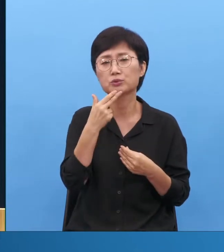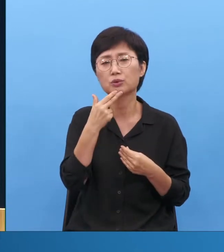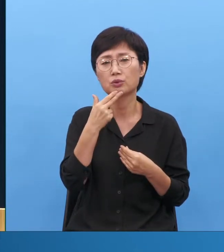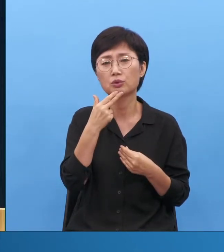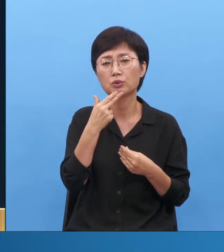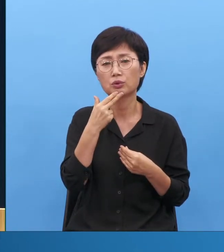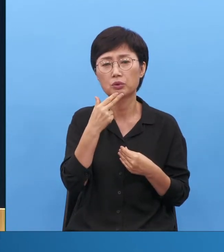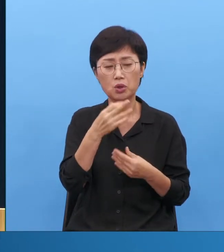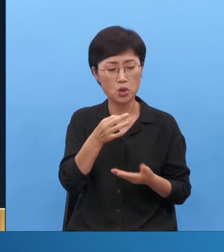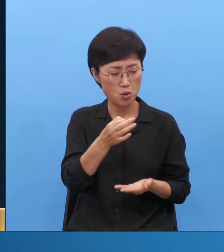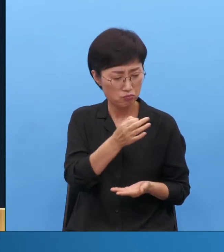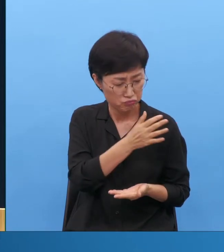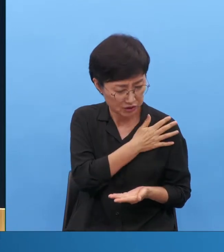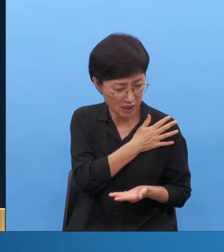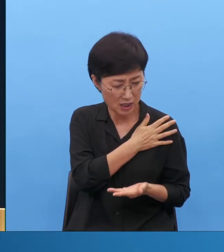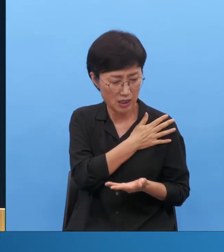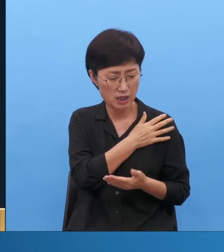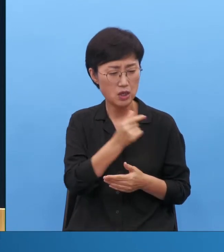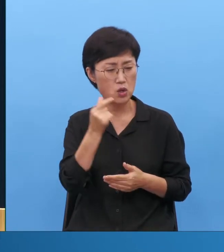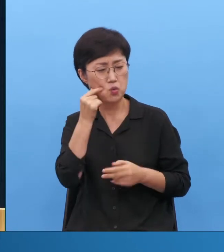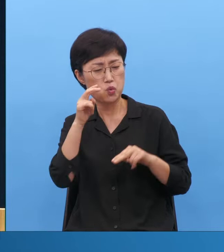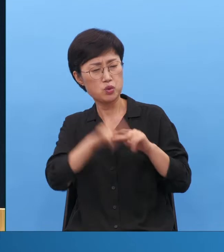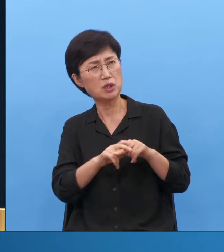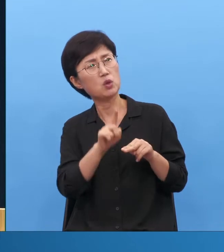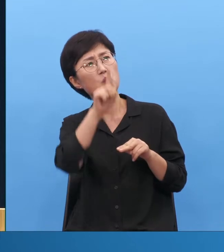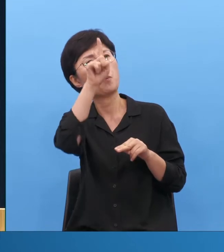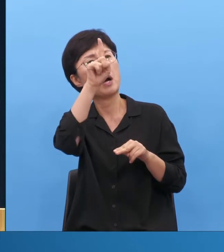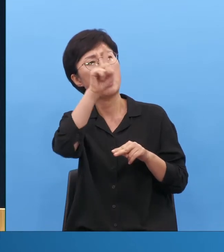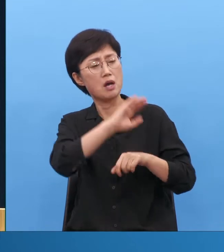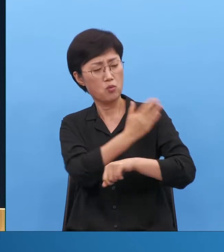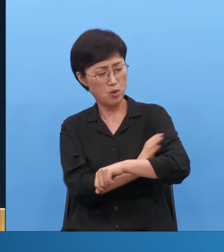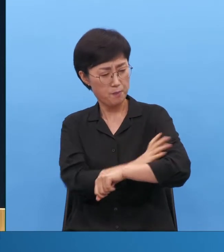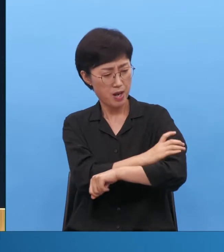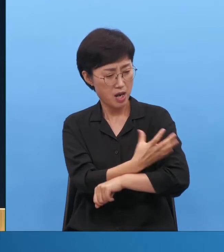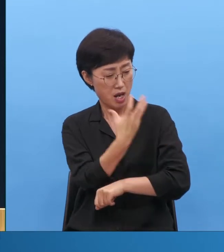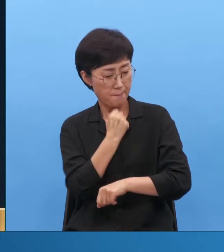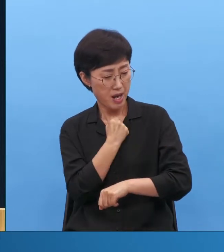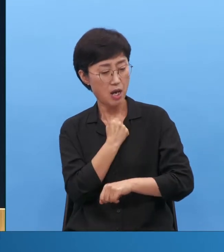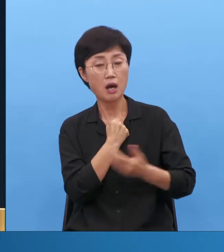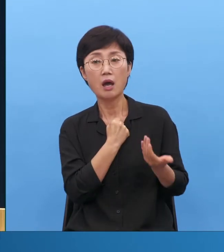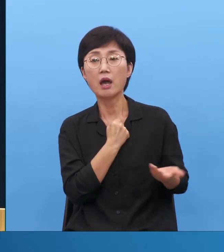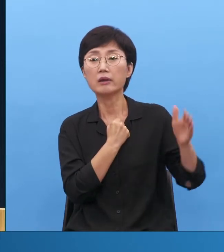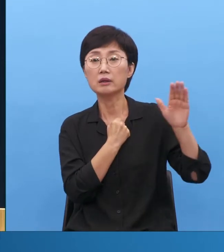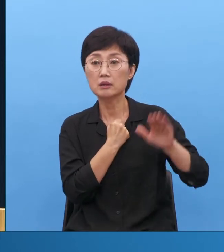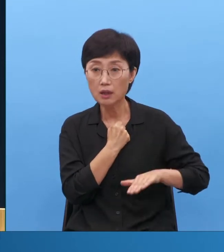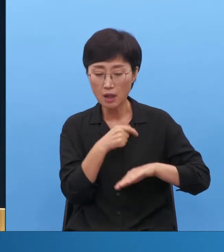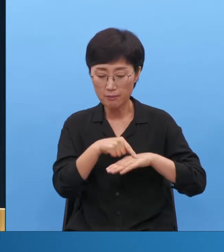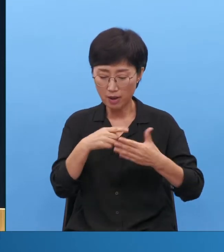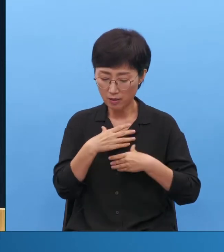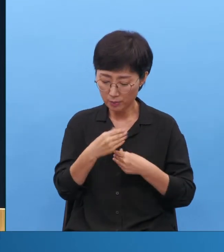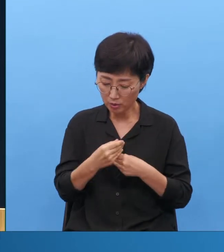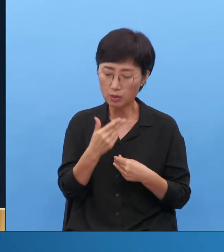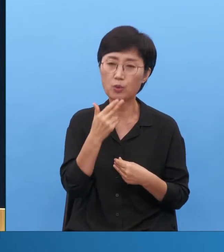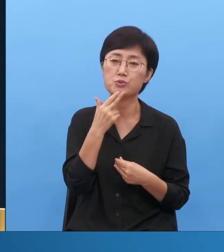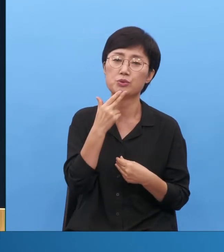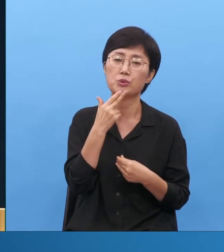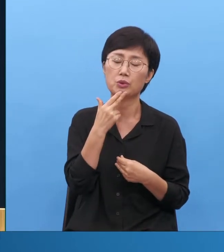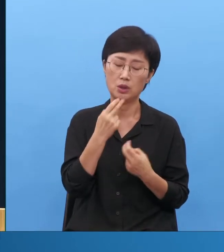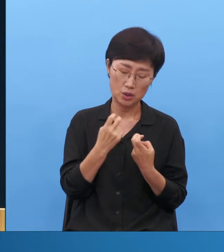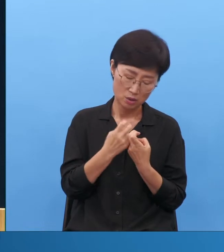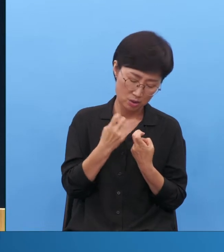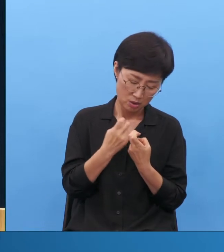가졌는데 편치를 않은 거예요. He possessed everything, but unbeknownst to anyone else, he was not at peace. 예수님을 찾아왔습니다.